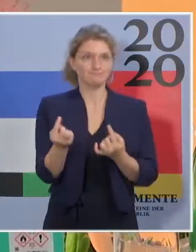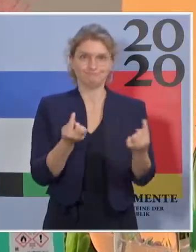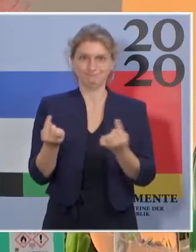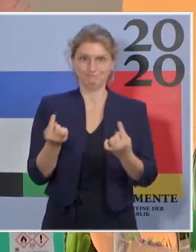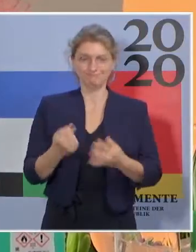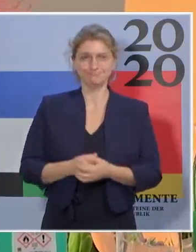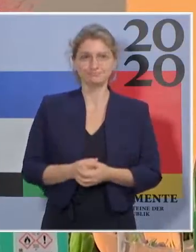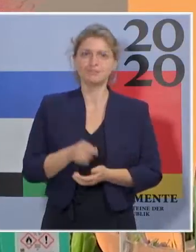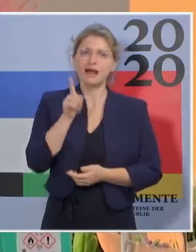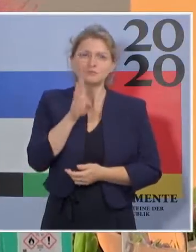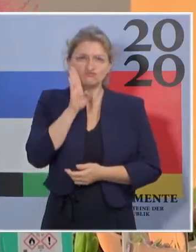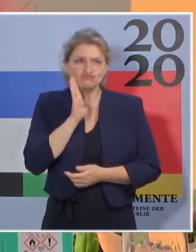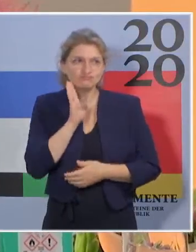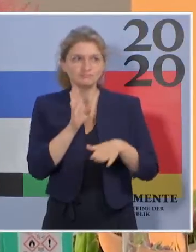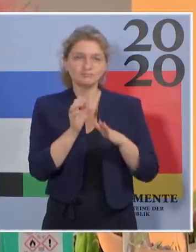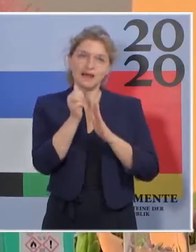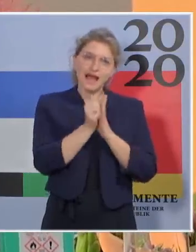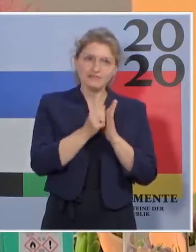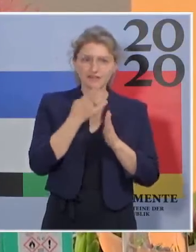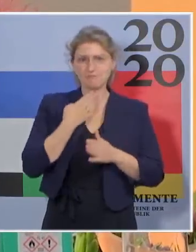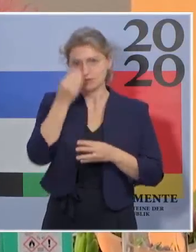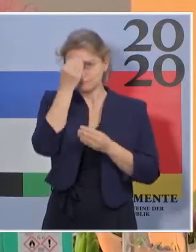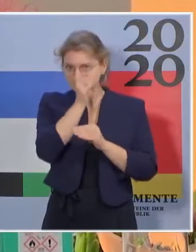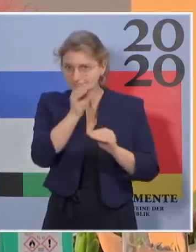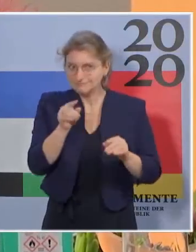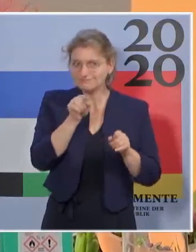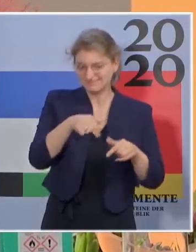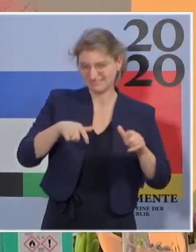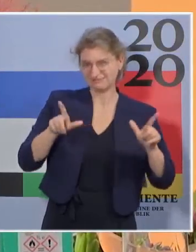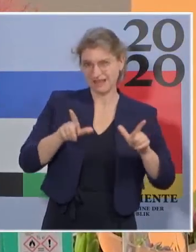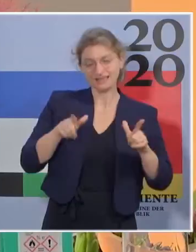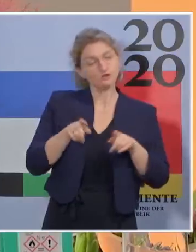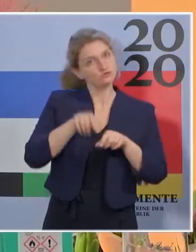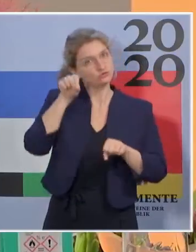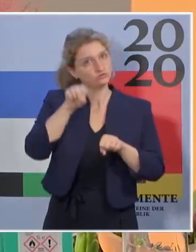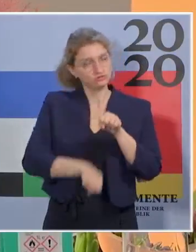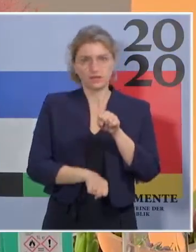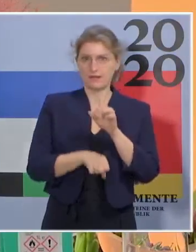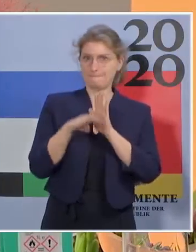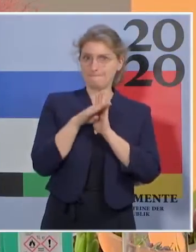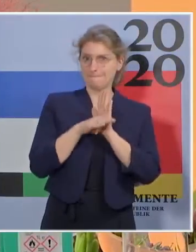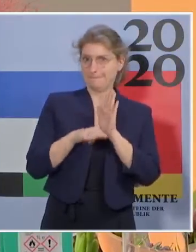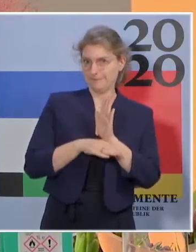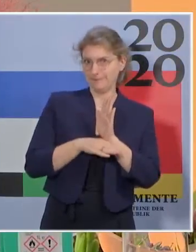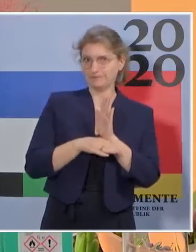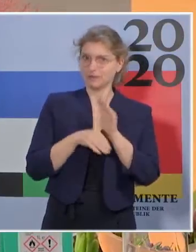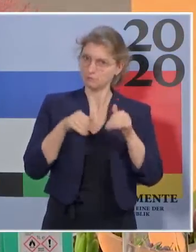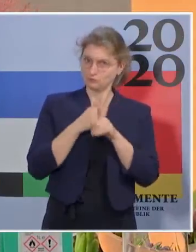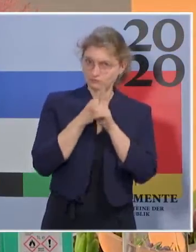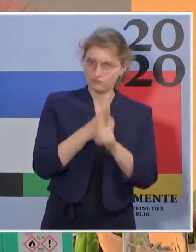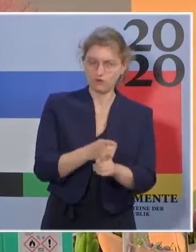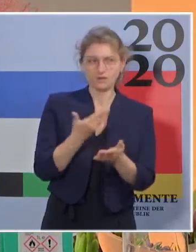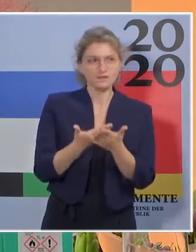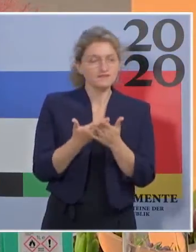mir aber bitte zu Beginn darauf hinzuweisen, dass diese Veranstaltung nur unter strengen Auflagen stattfinden kann. Daher ist